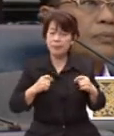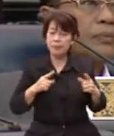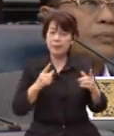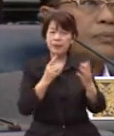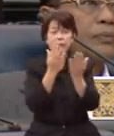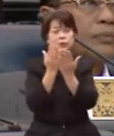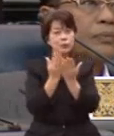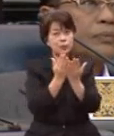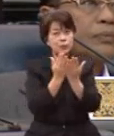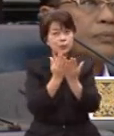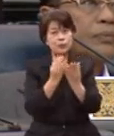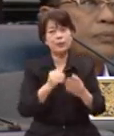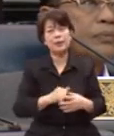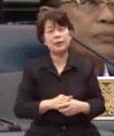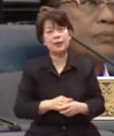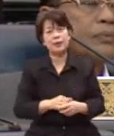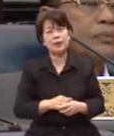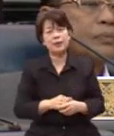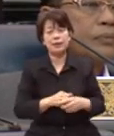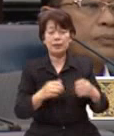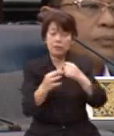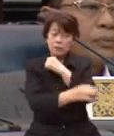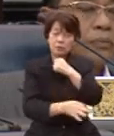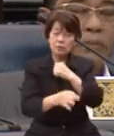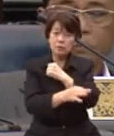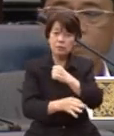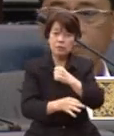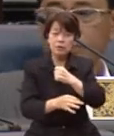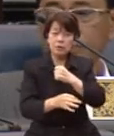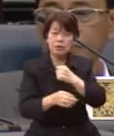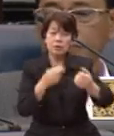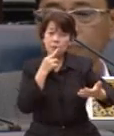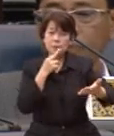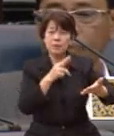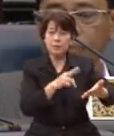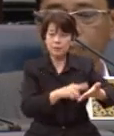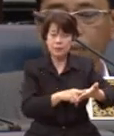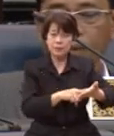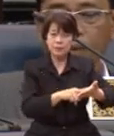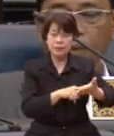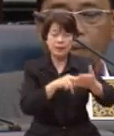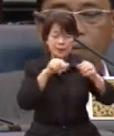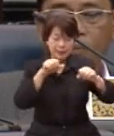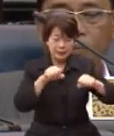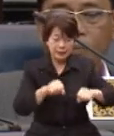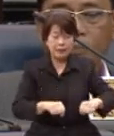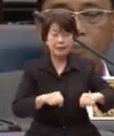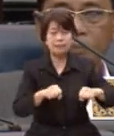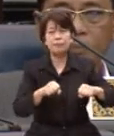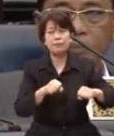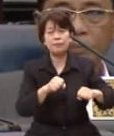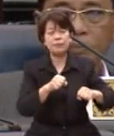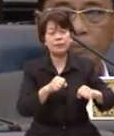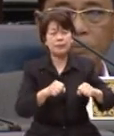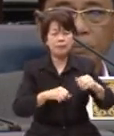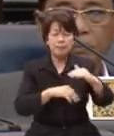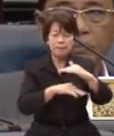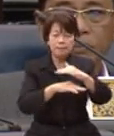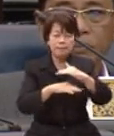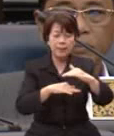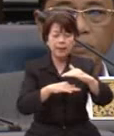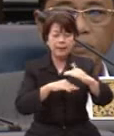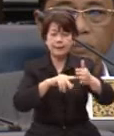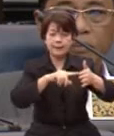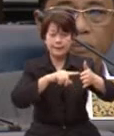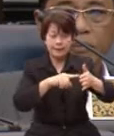juga sekolah yang mendaftar di bawah kerajaan Negeri supaya kita dapat menyatukan perpaduan di peringkat asas lagi peringkat